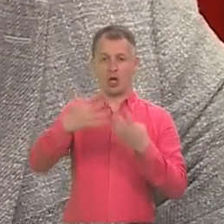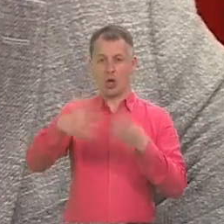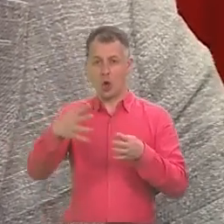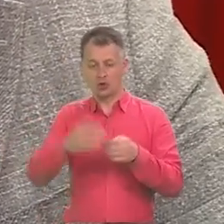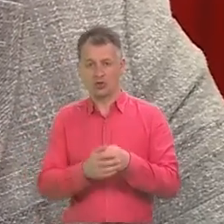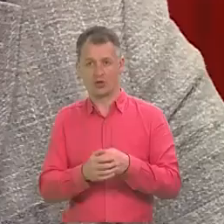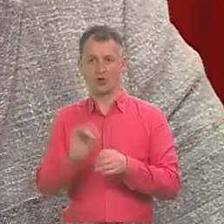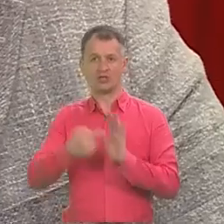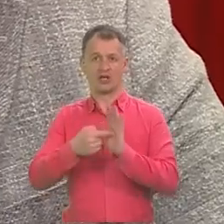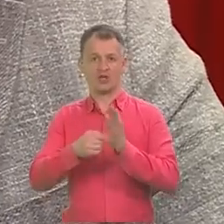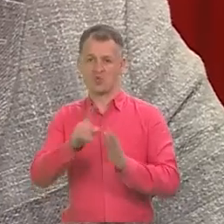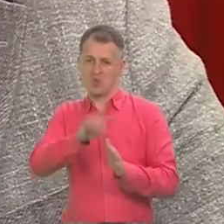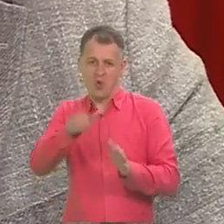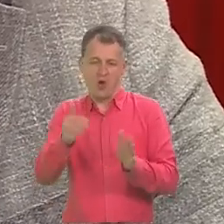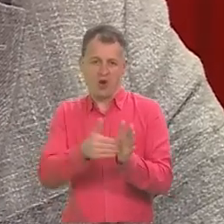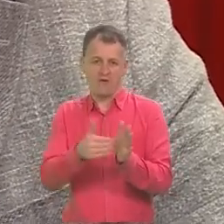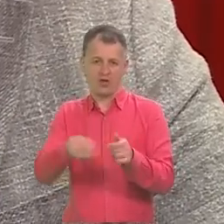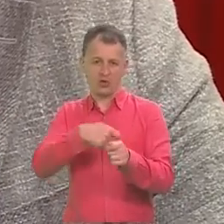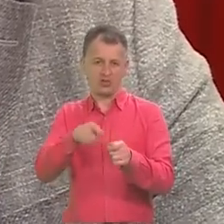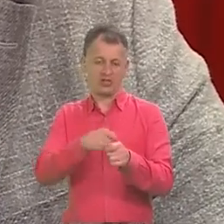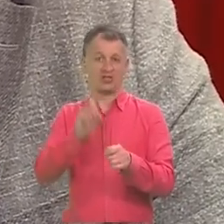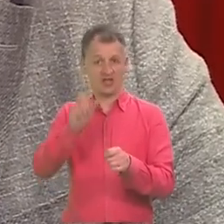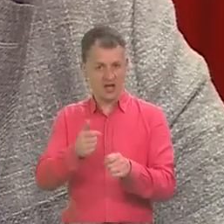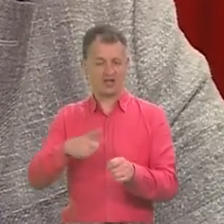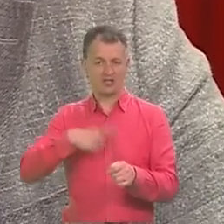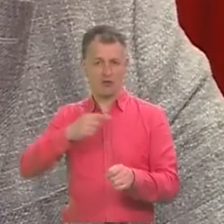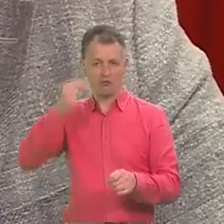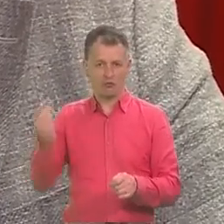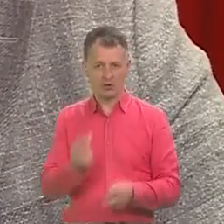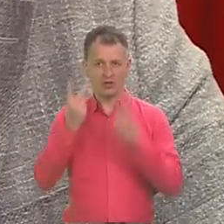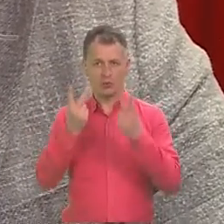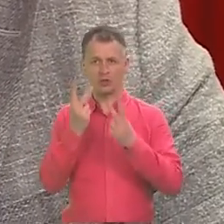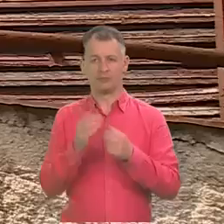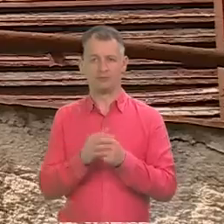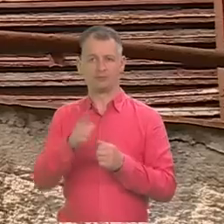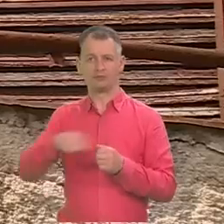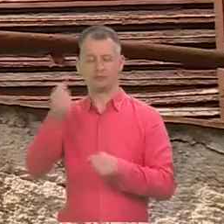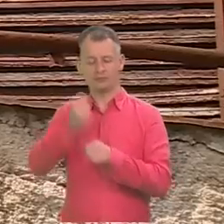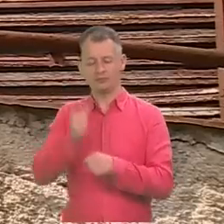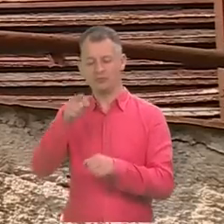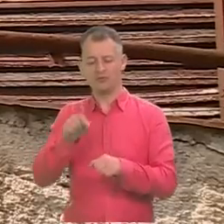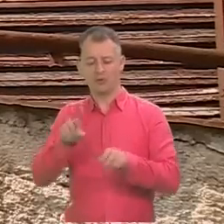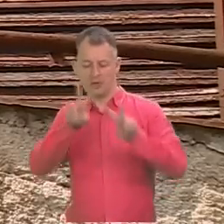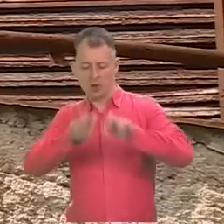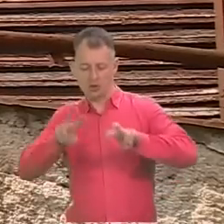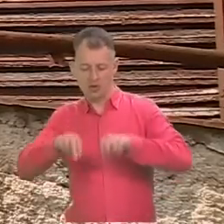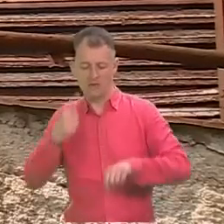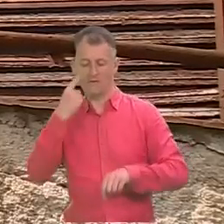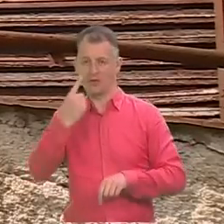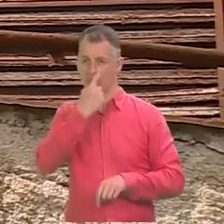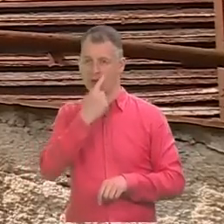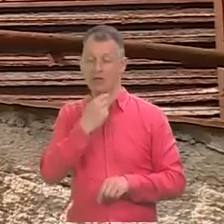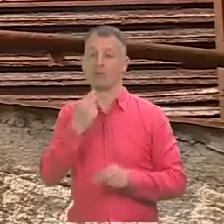va reieși că nu au nevoie de consolidare, dar este important să facem această inspecție vizuală care este destul de